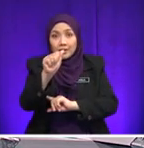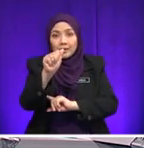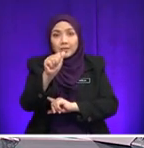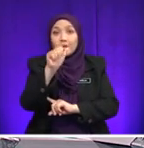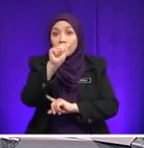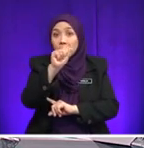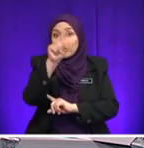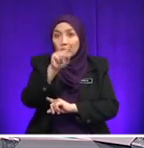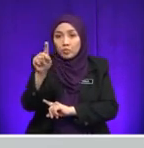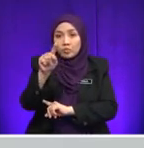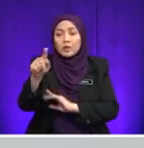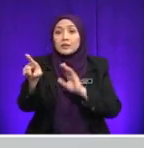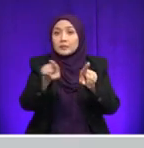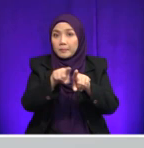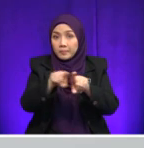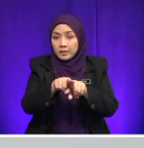dengan